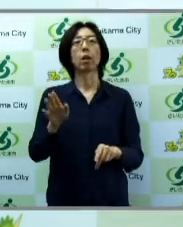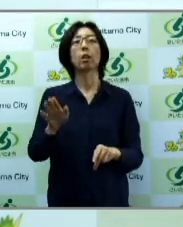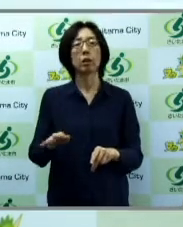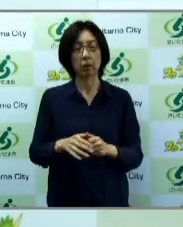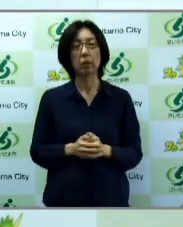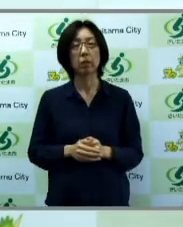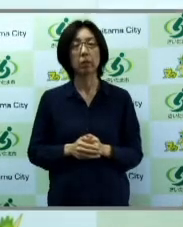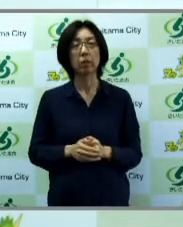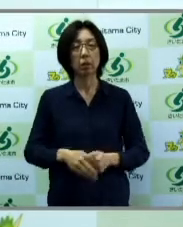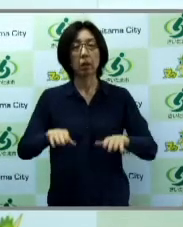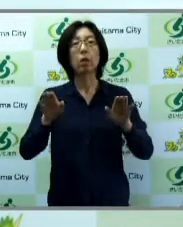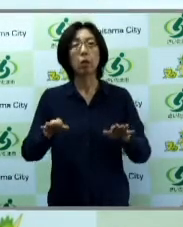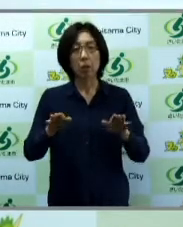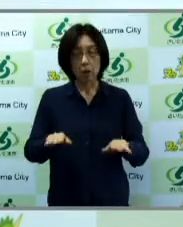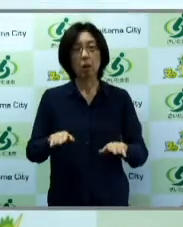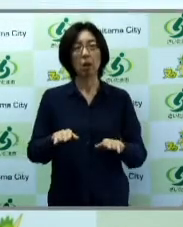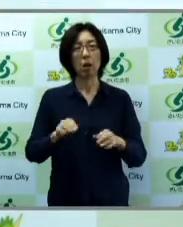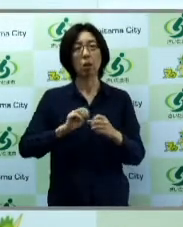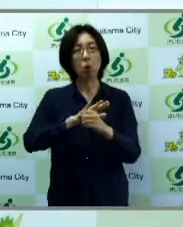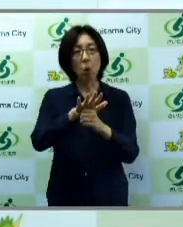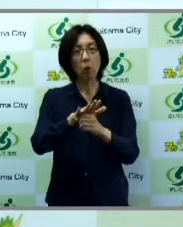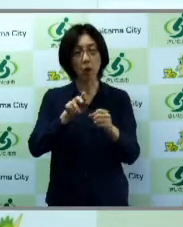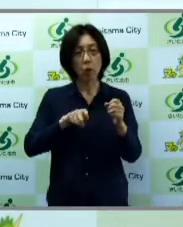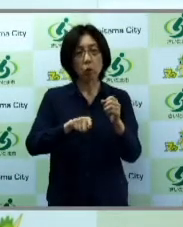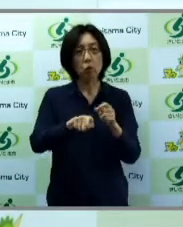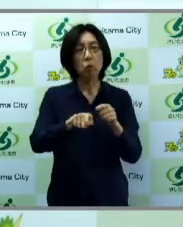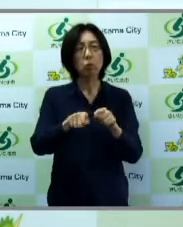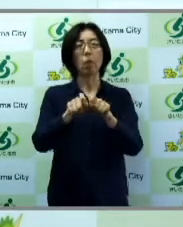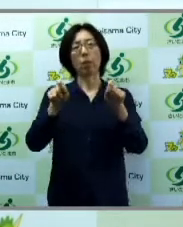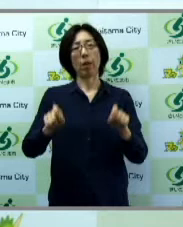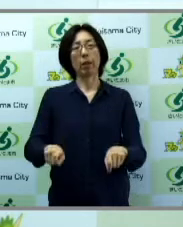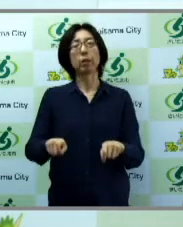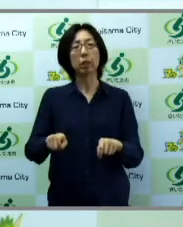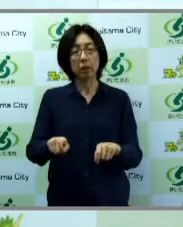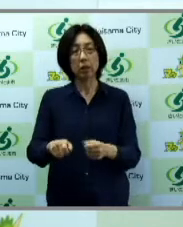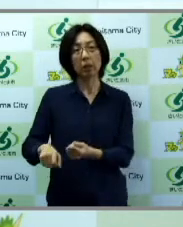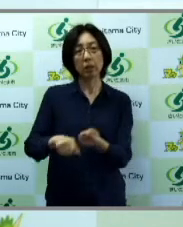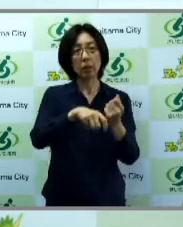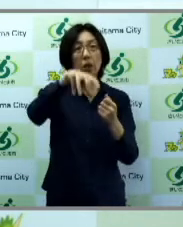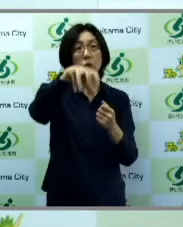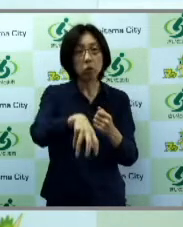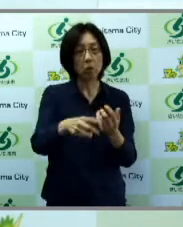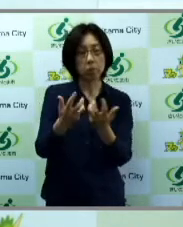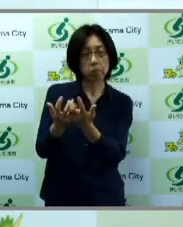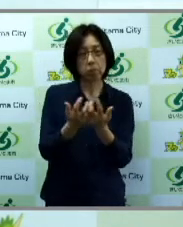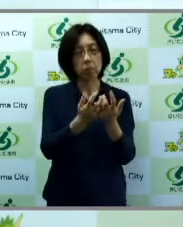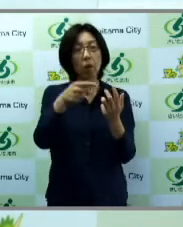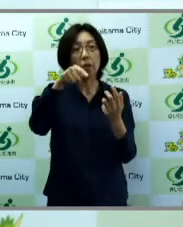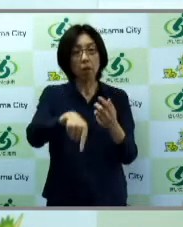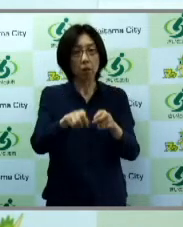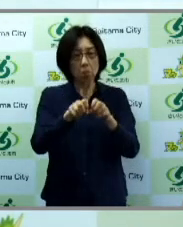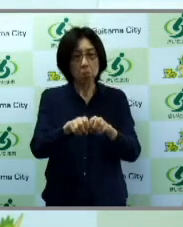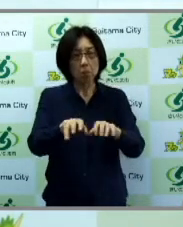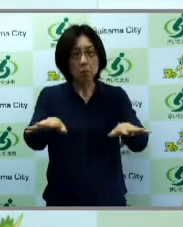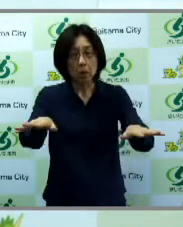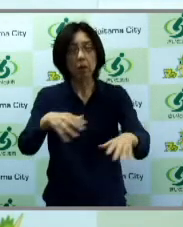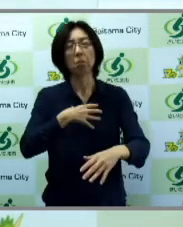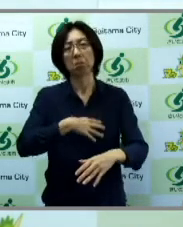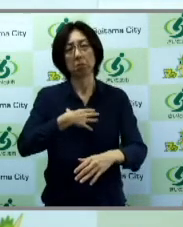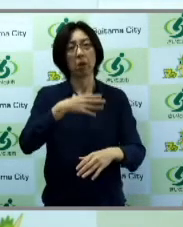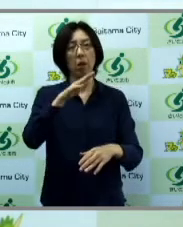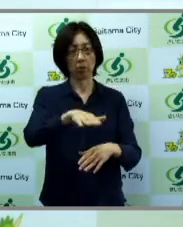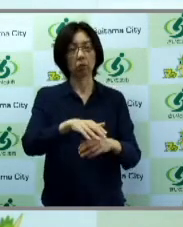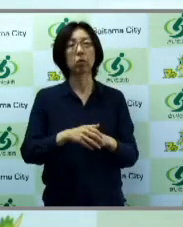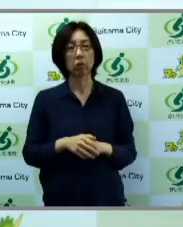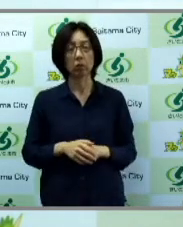難所での感染拡大防止については、すでに指示を行っておりますが、併せて九州などで